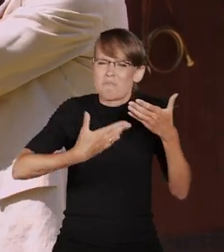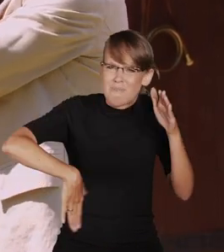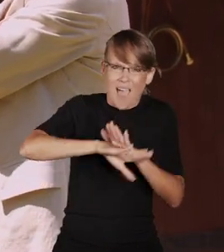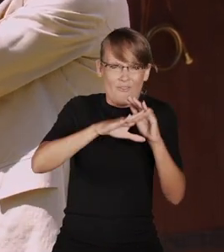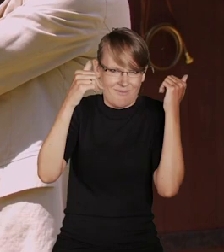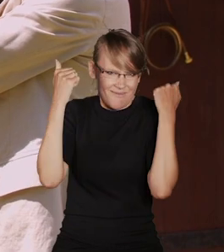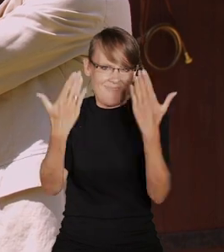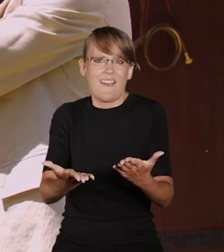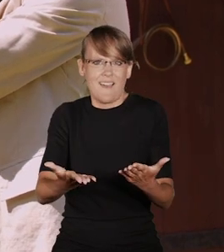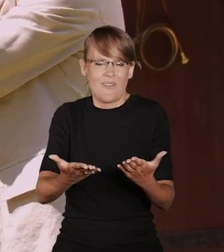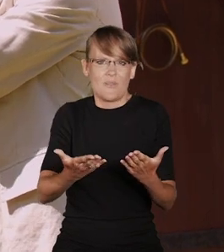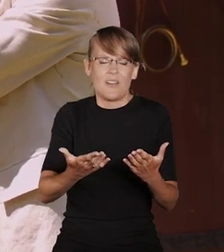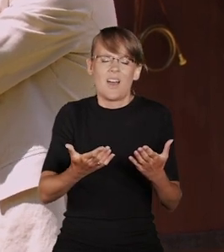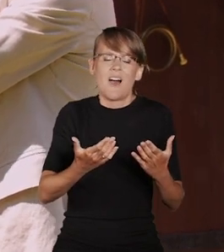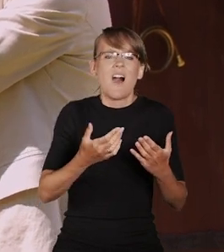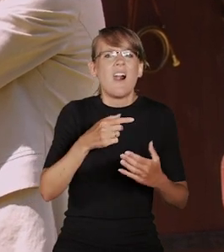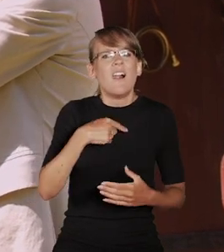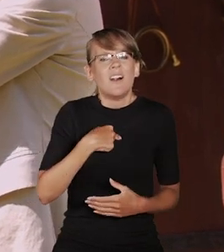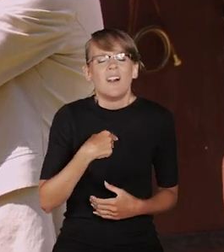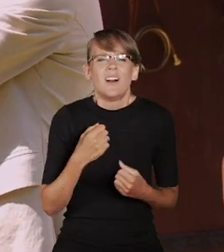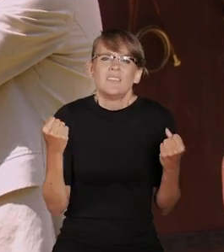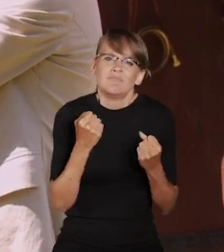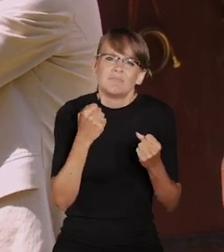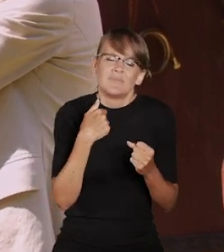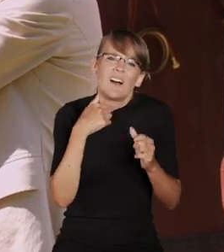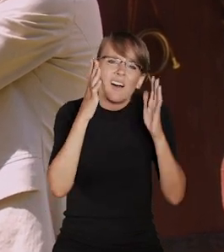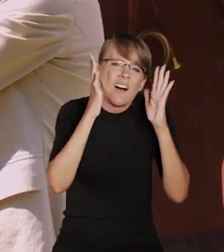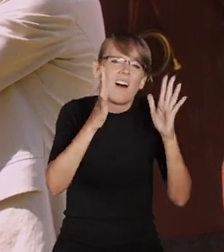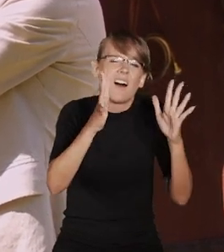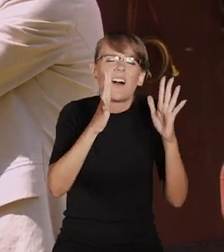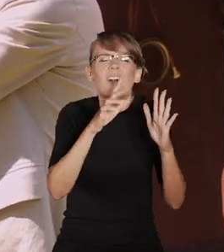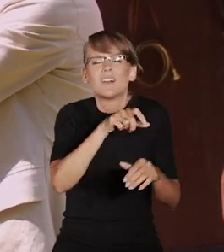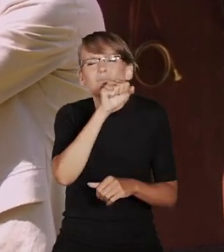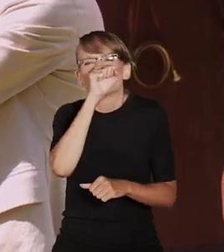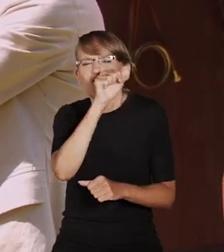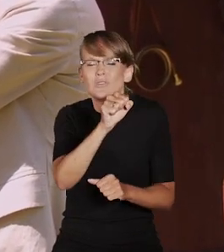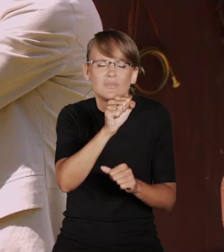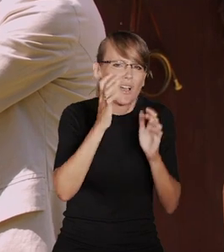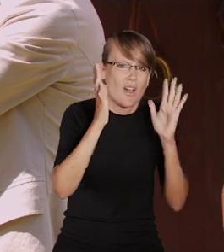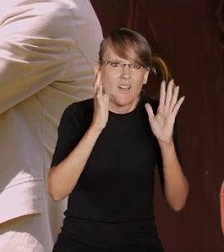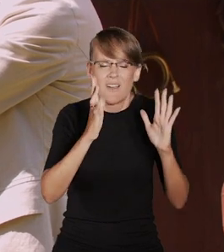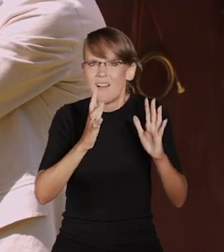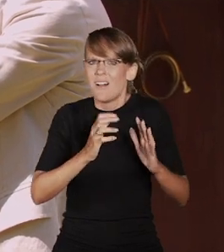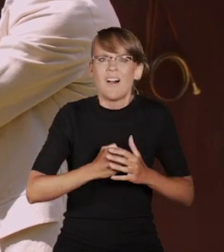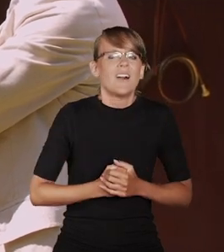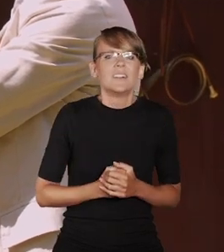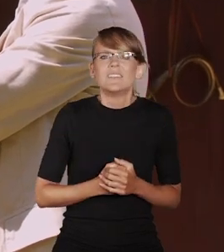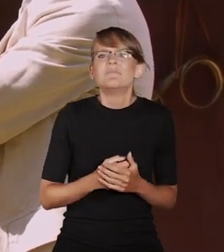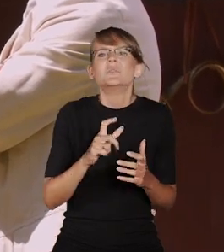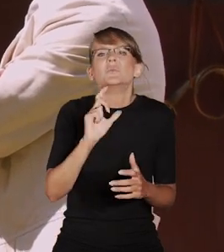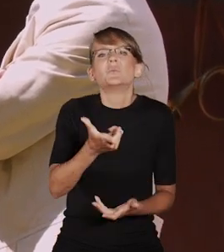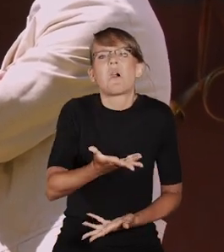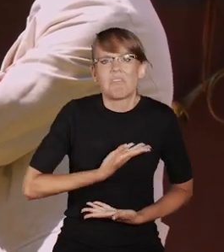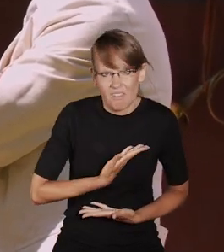młoda, myśląca kobieta. Oddałam mu swą młodość, szczęście, życie, majątek.